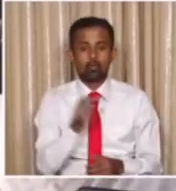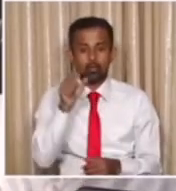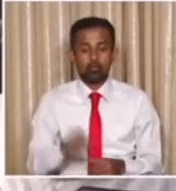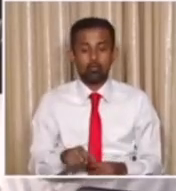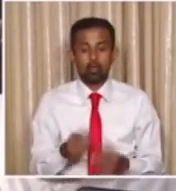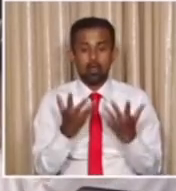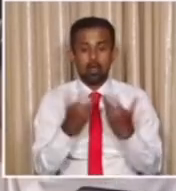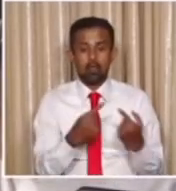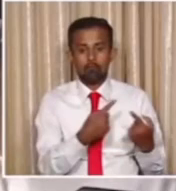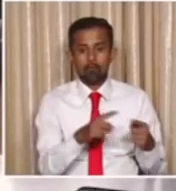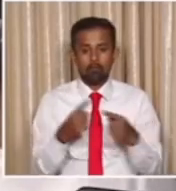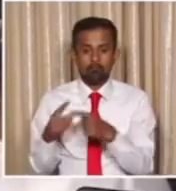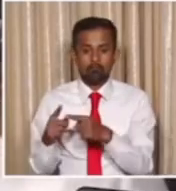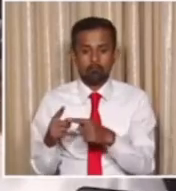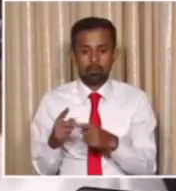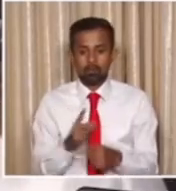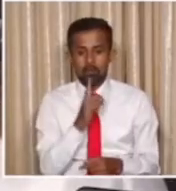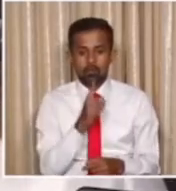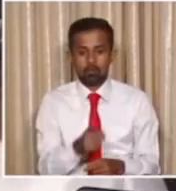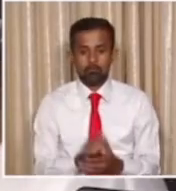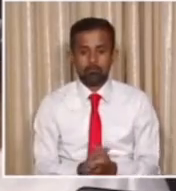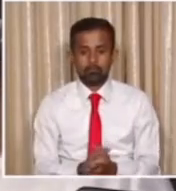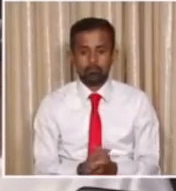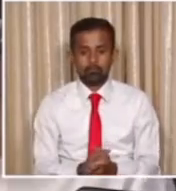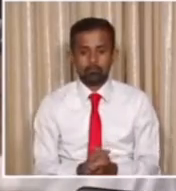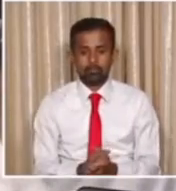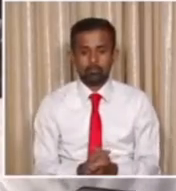වෙන් වශයෙන් 5 සඳහන් කරේ.